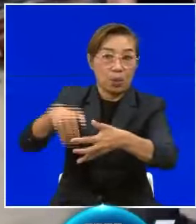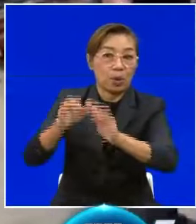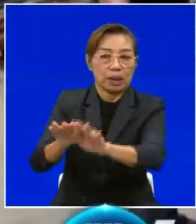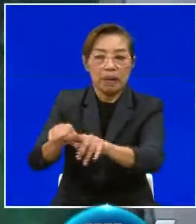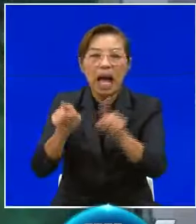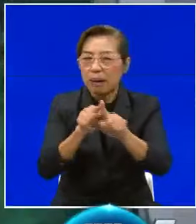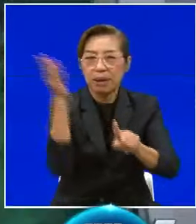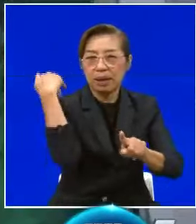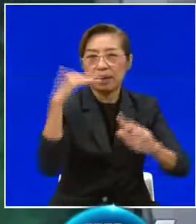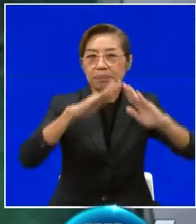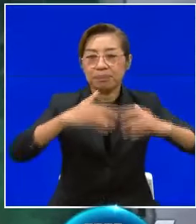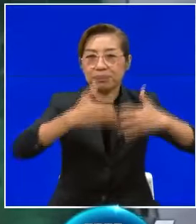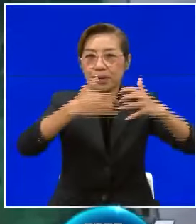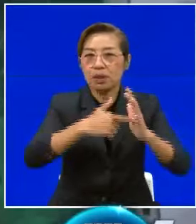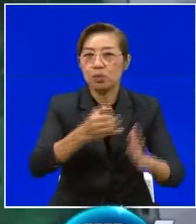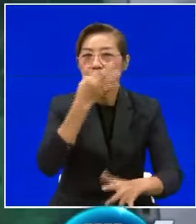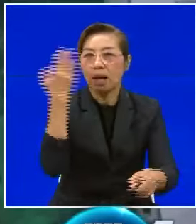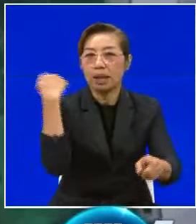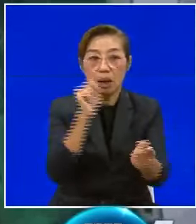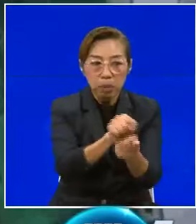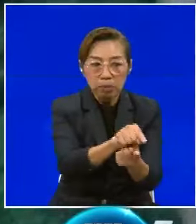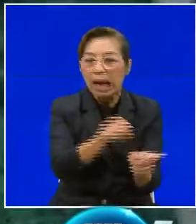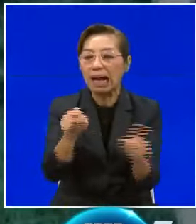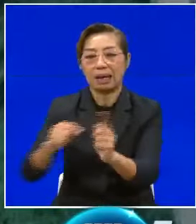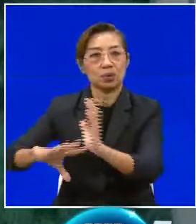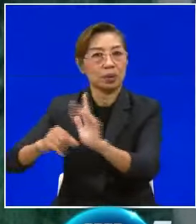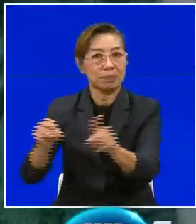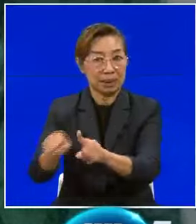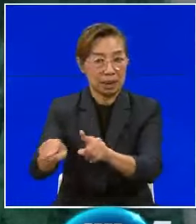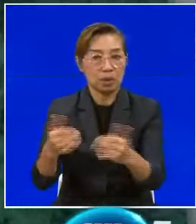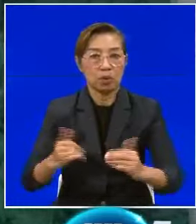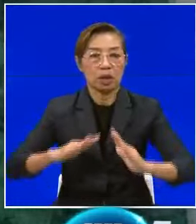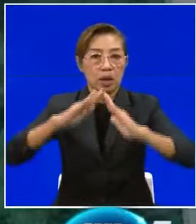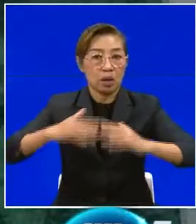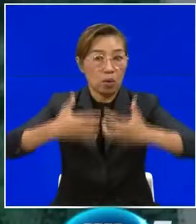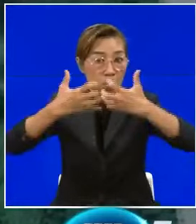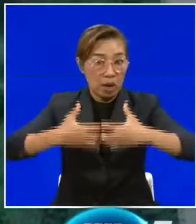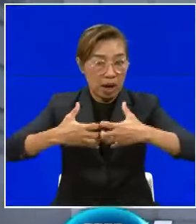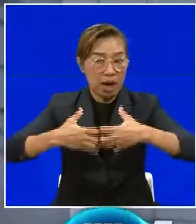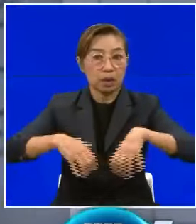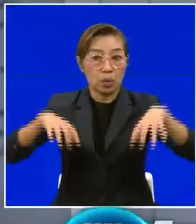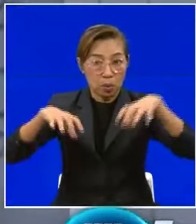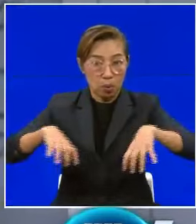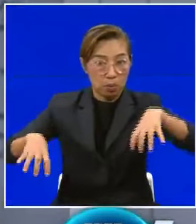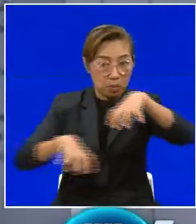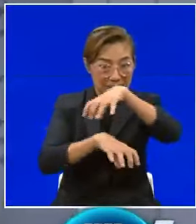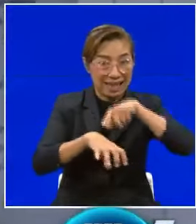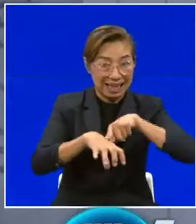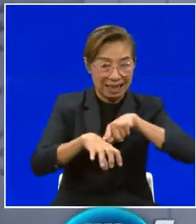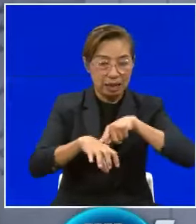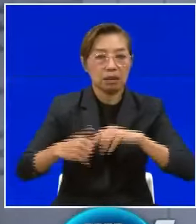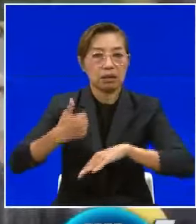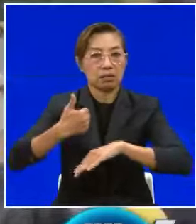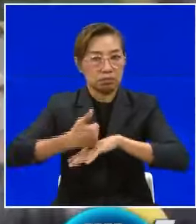รสาครแล้วช่วงเย็นวันนี้ครับคุณจุลพงศ์นะครับอธิบดีกรมโรงงานอุตสาหกรรมกับเจ้าหน้าที่ก็มีไปกับตำรวจด้วยน